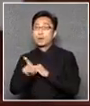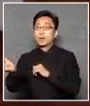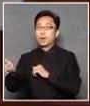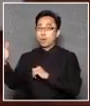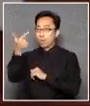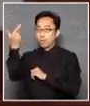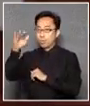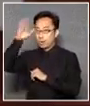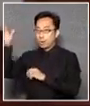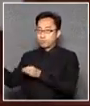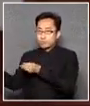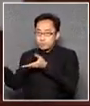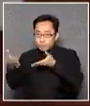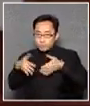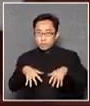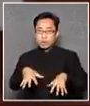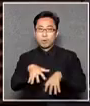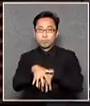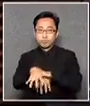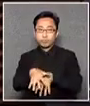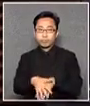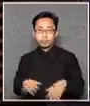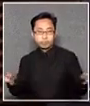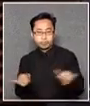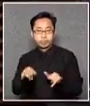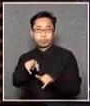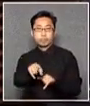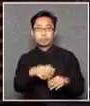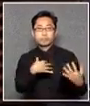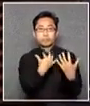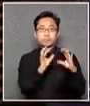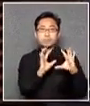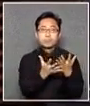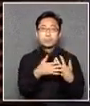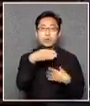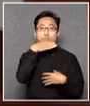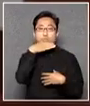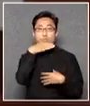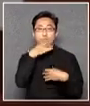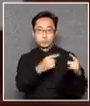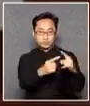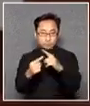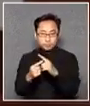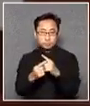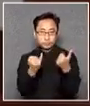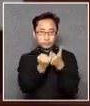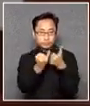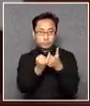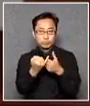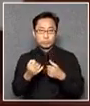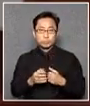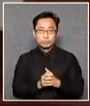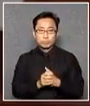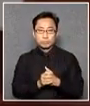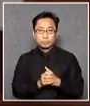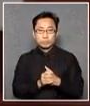力，使用过度武力对付集会群众，主要还是年轻的市民和学生。但是